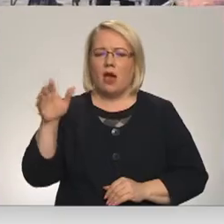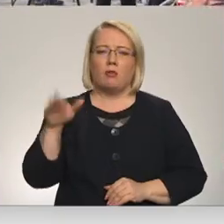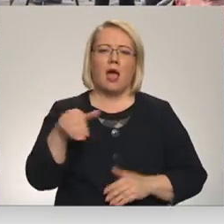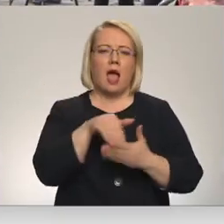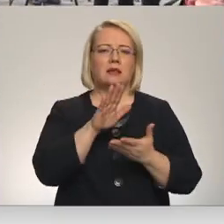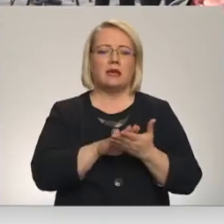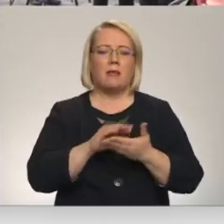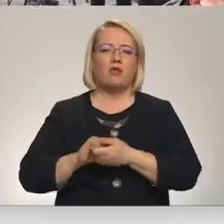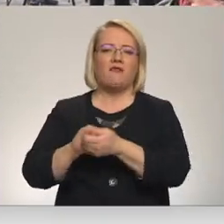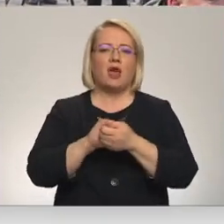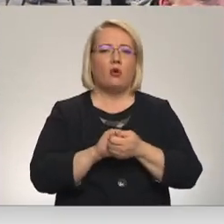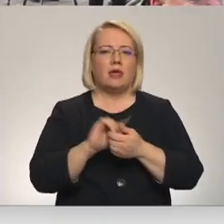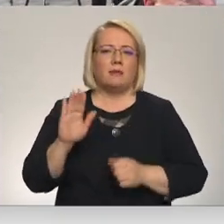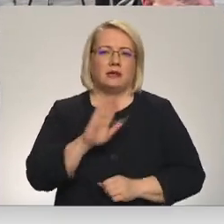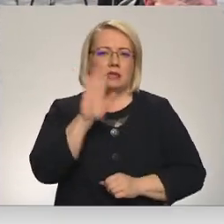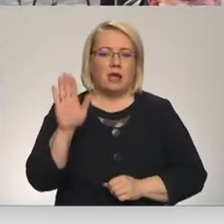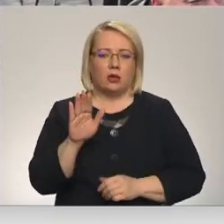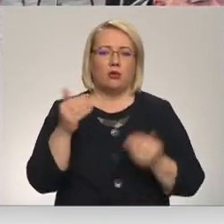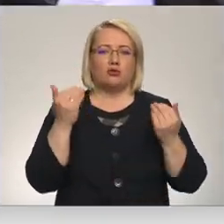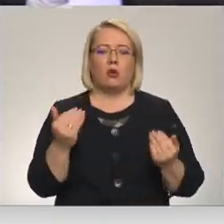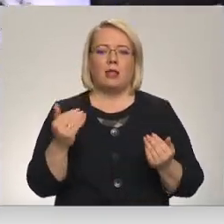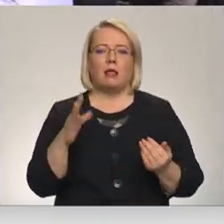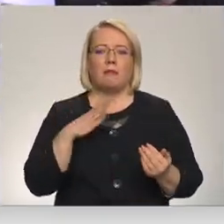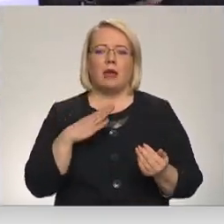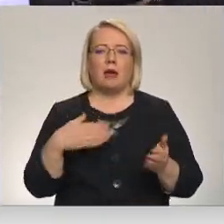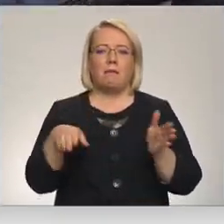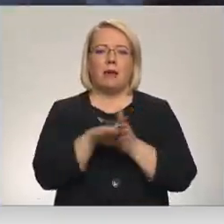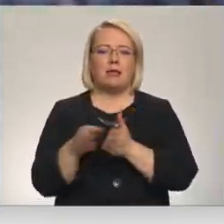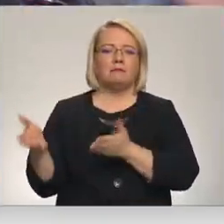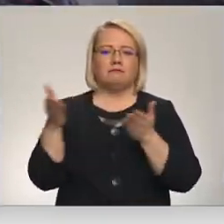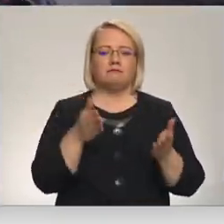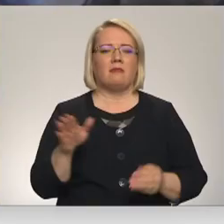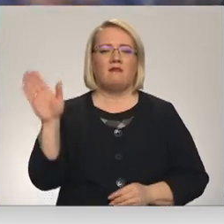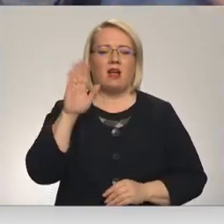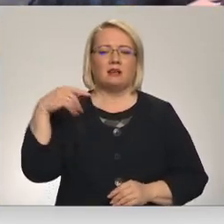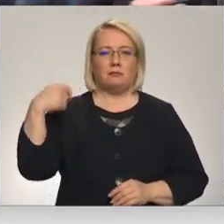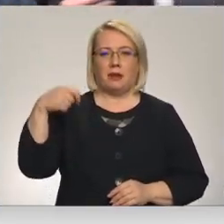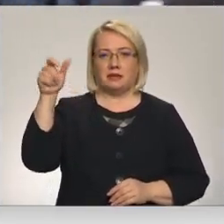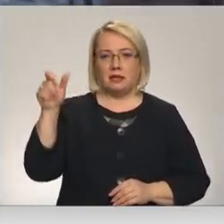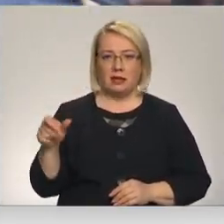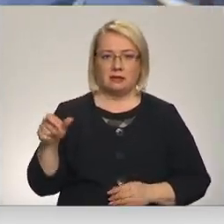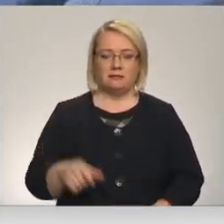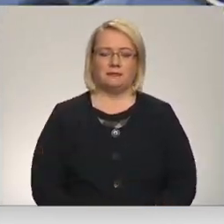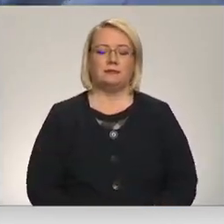atzīmētu vienotības dienu, kurā šodien piedalīties bija aicinājis valsts prezidents Volodymyrs Zelenskis.